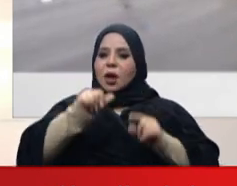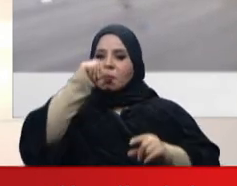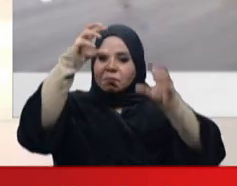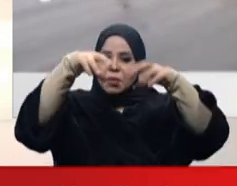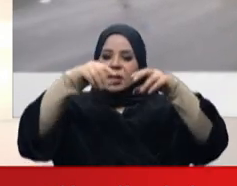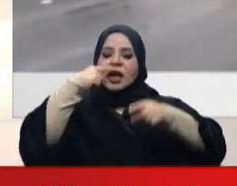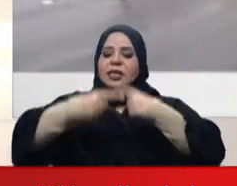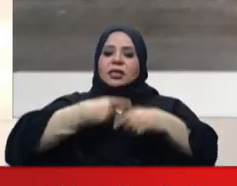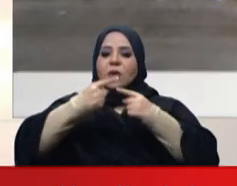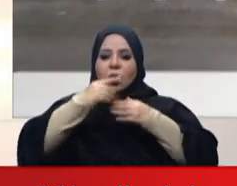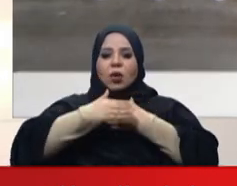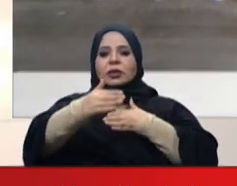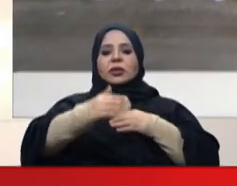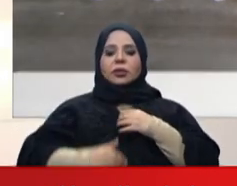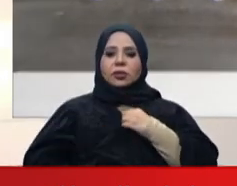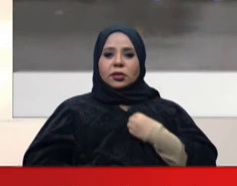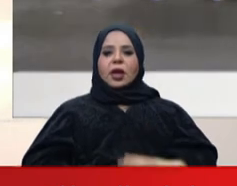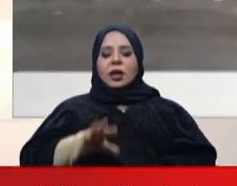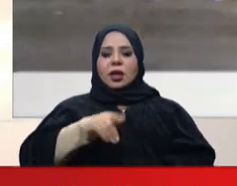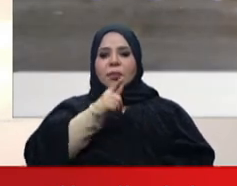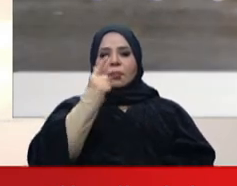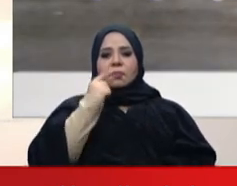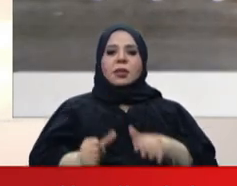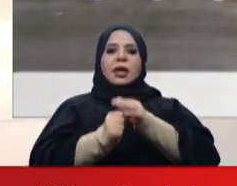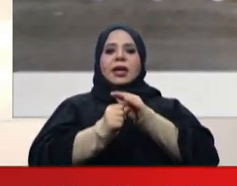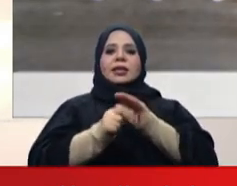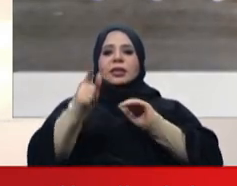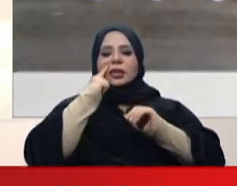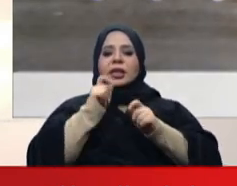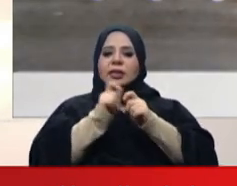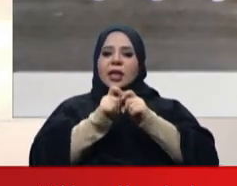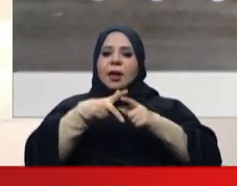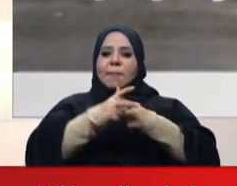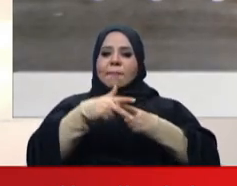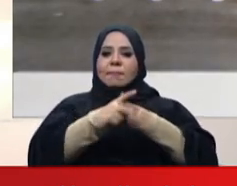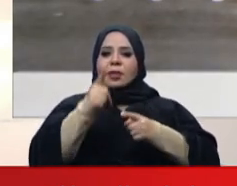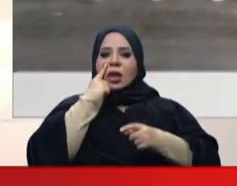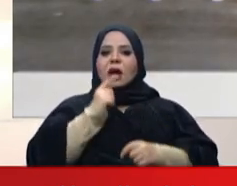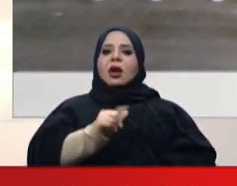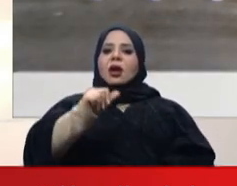العام. إذا مدير إدارة تشغيل وصيانة الصرف الصحي بوزارة